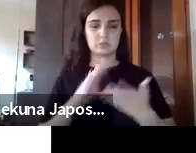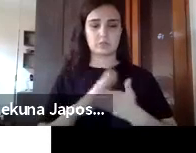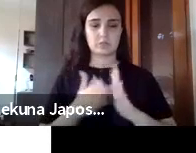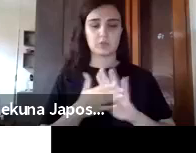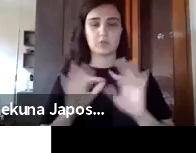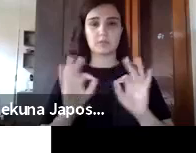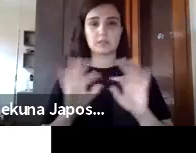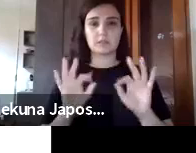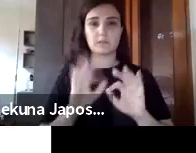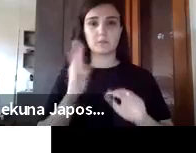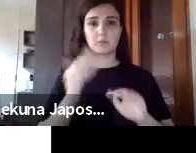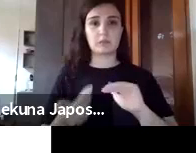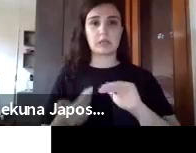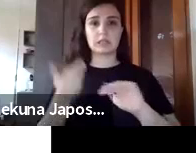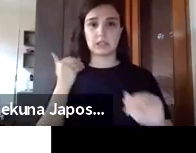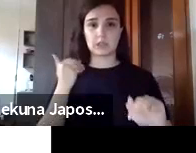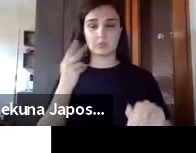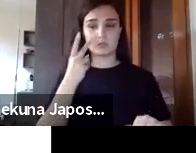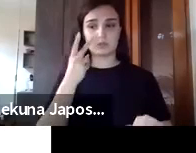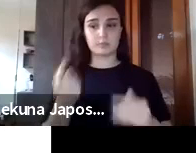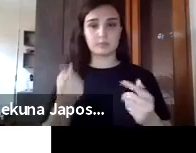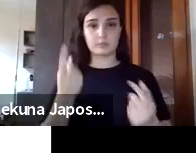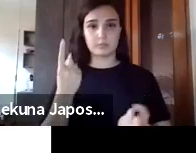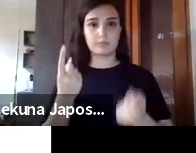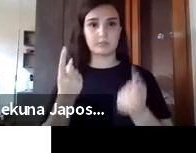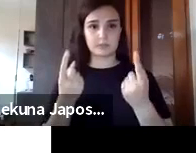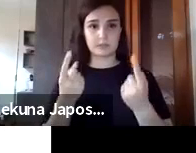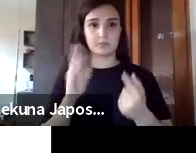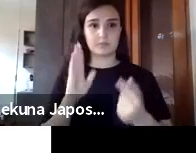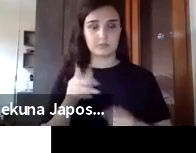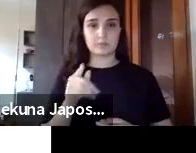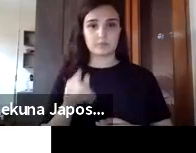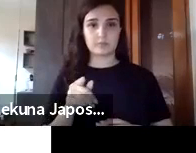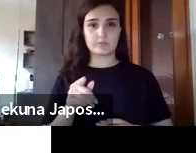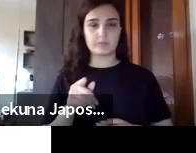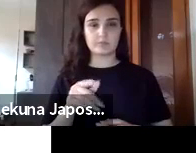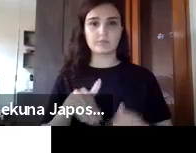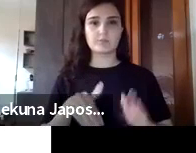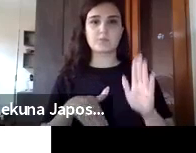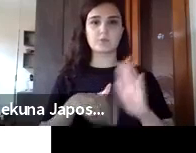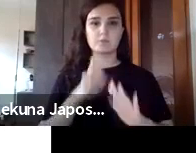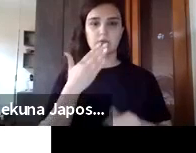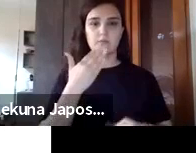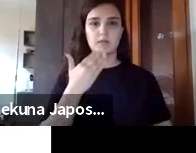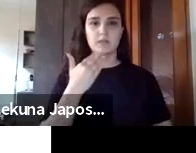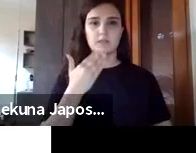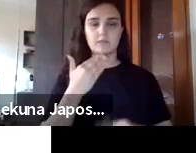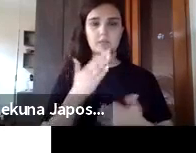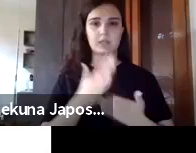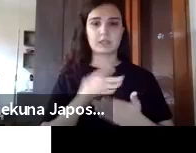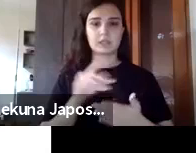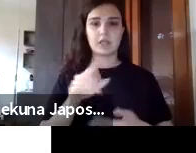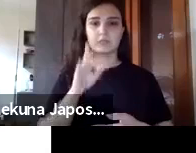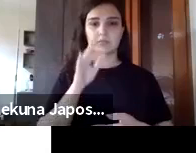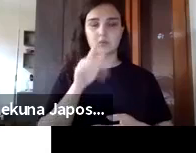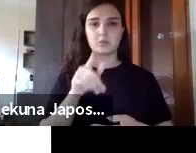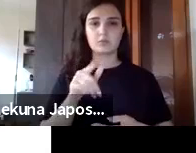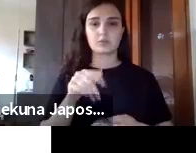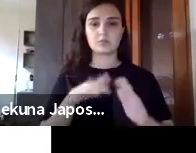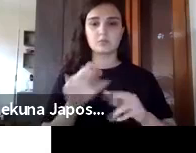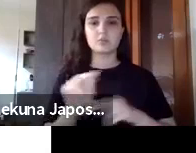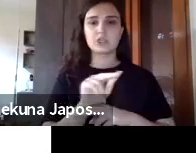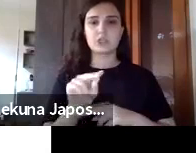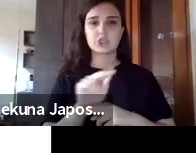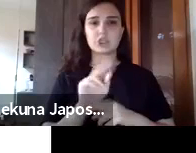მაგრამ თუ ადრეულ ნიშნებს დავაფიქსირებთ, ბევრად მარტივი არის აი ამ დროს უკვე ინტერვენცია მე